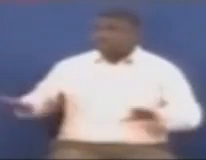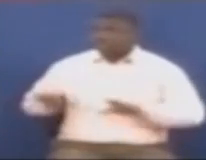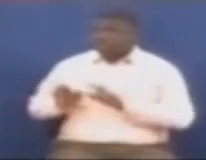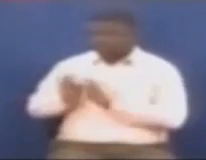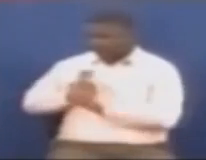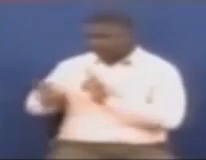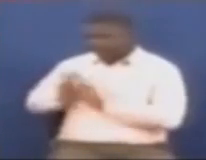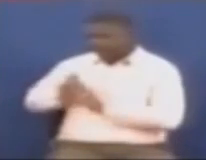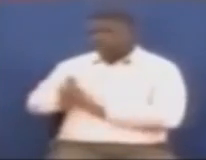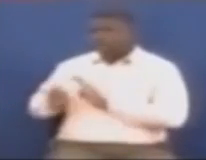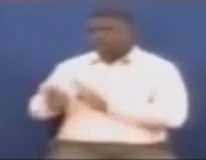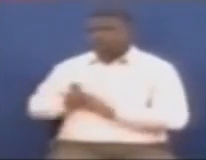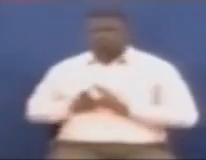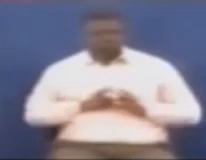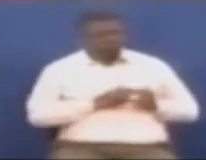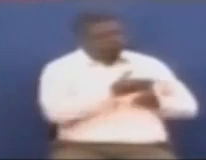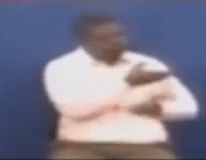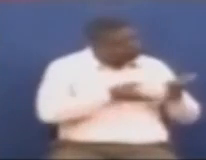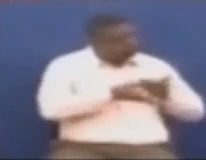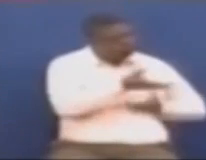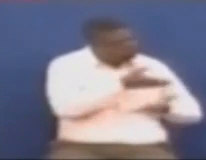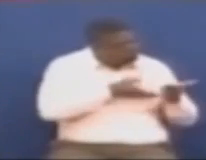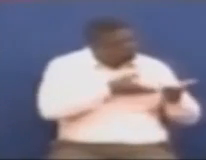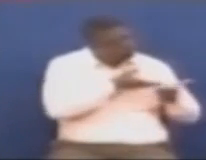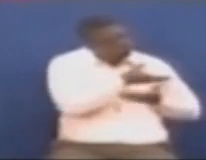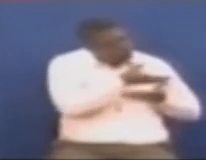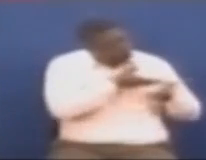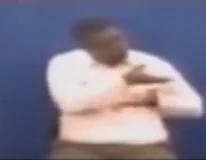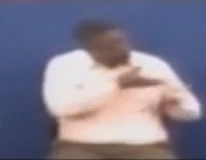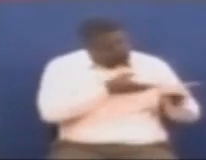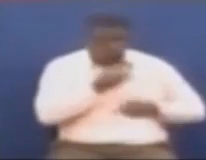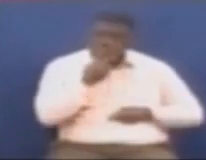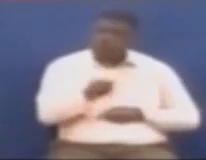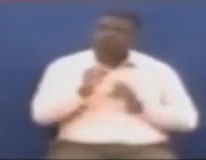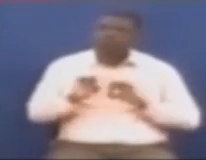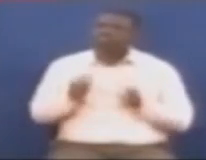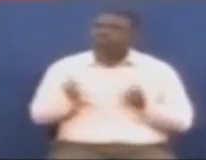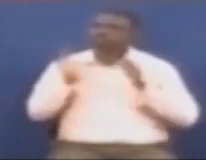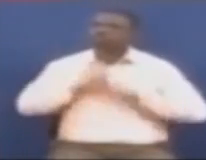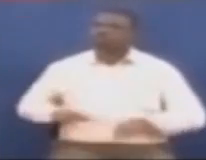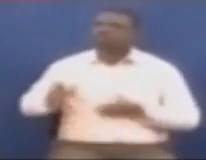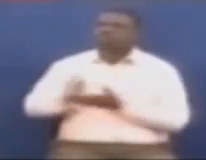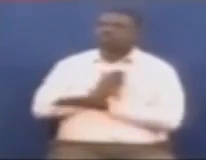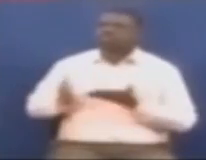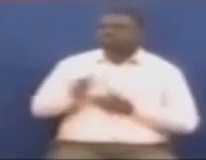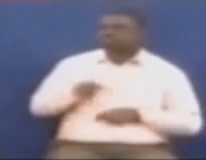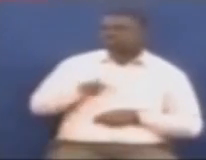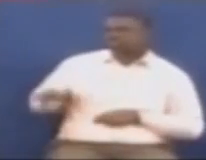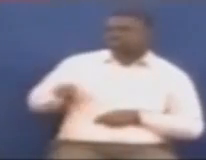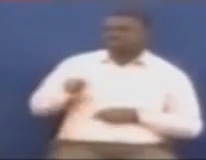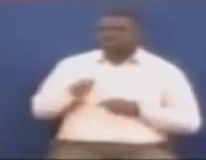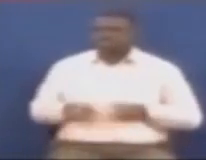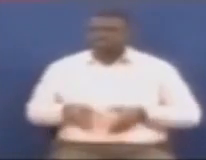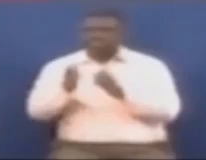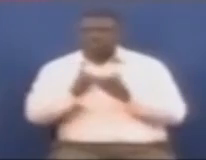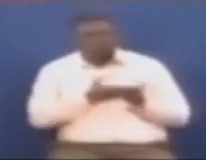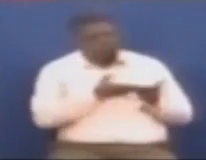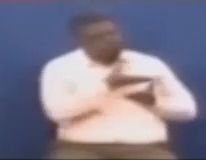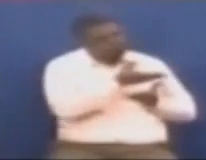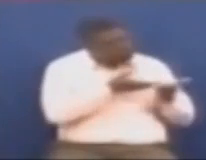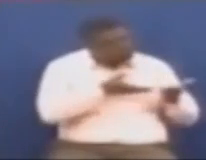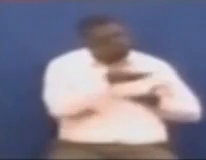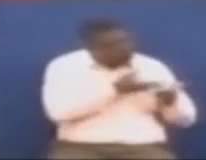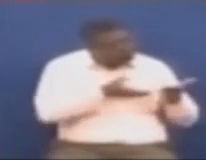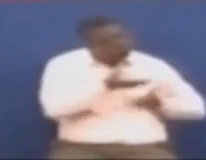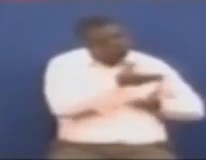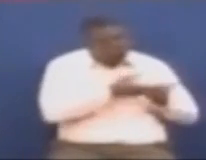mazingira ambayo Mheshimiwa Waziri ameyaeleza. Kama iko kesi nje ya nchi na iko katika mahakama ambayo